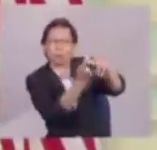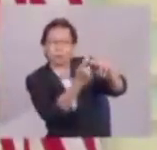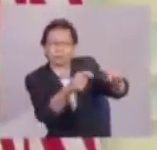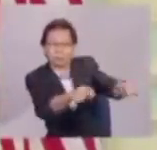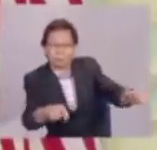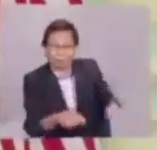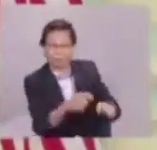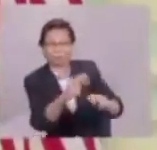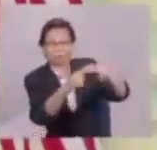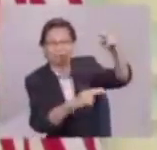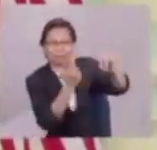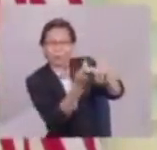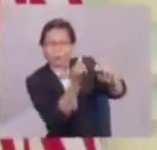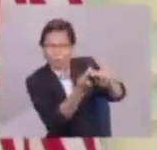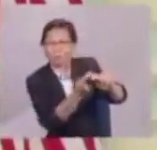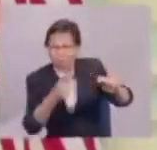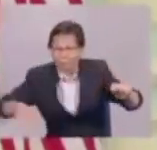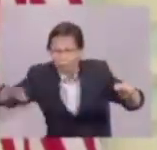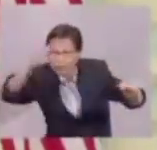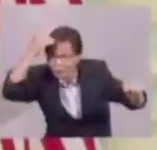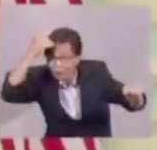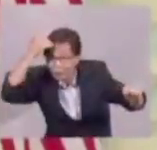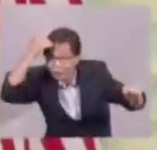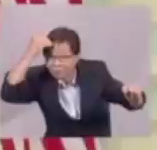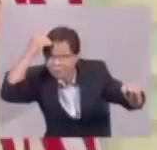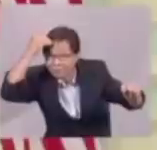binaan. Seperti kita tahu,